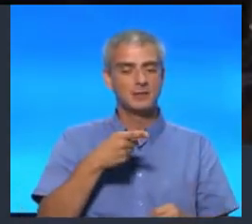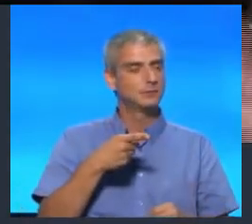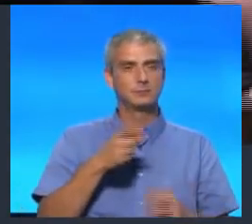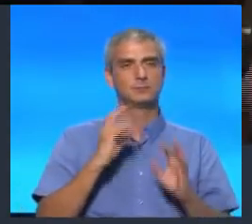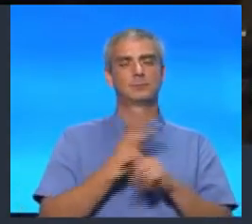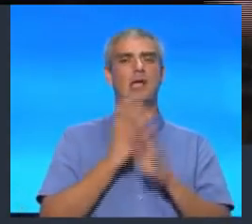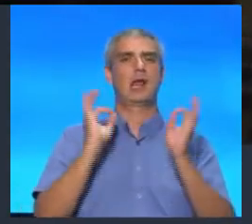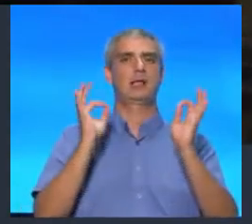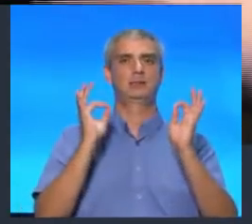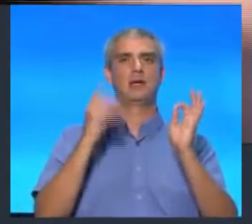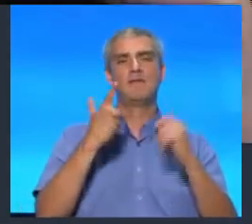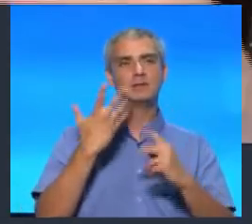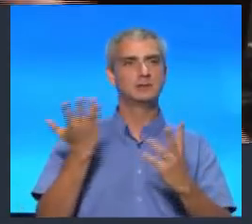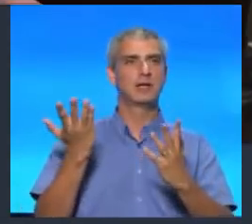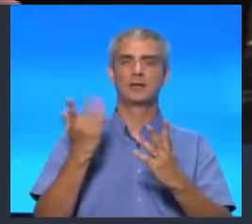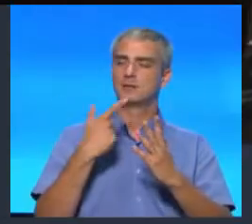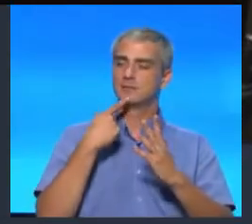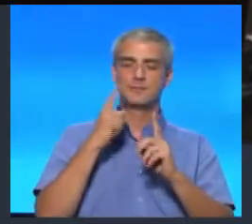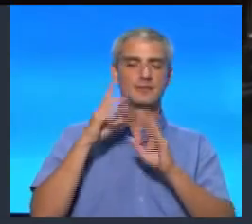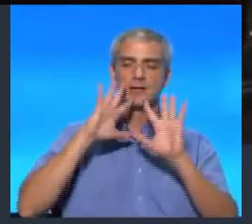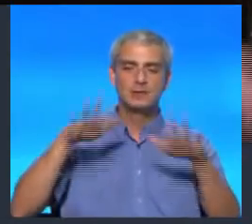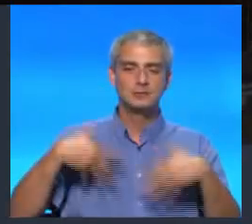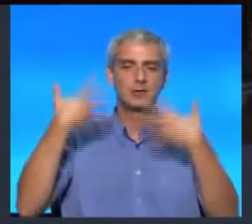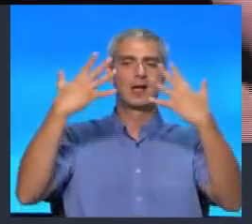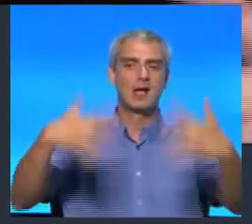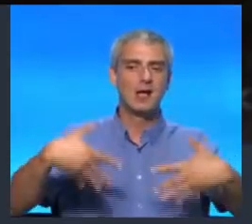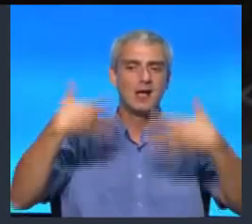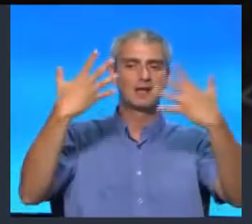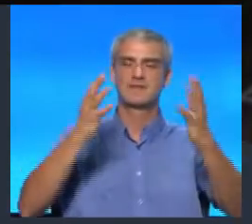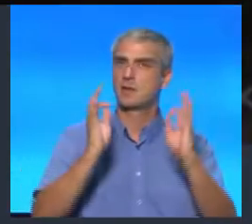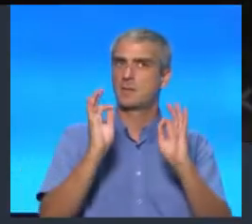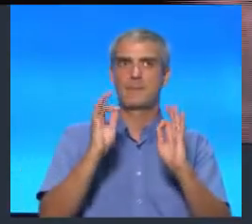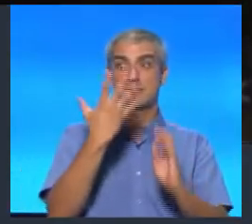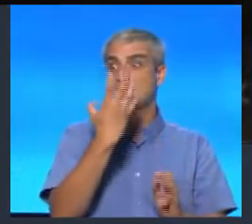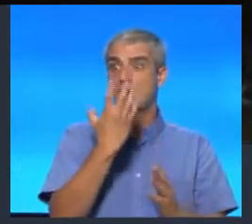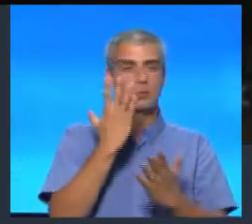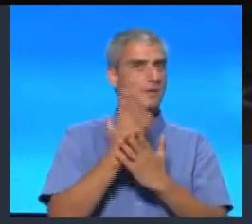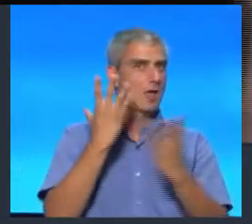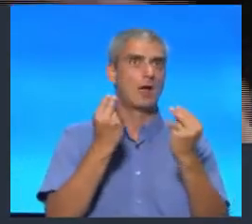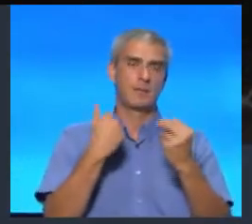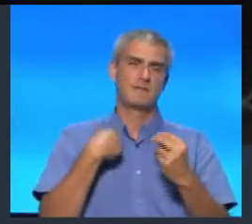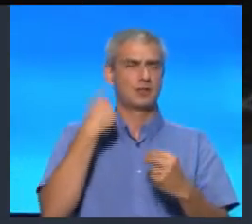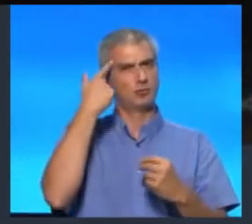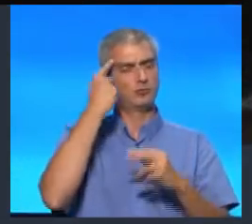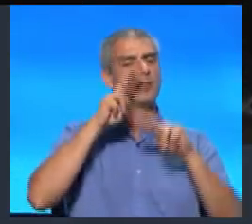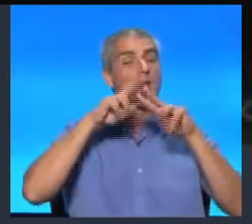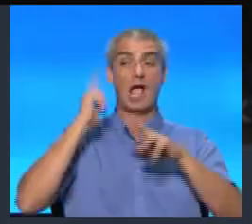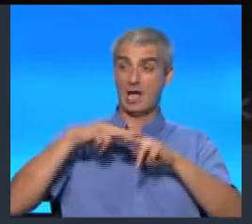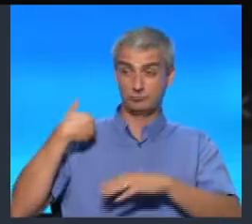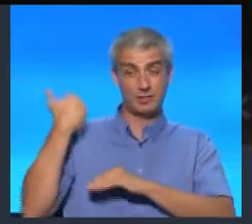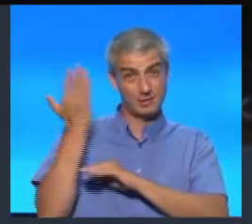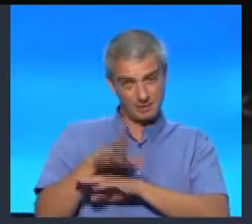קלאסיקה, וזה עובר מעשור לעשור, ובאמת, הקליטו אותו הרבה, ואני חושבת שזה גם יישאר אחריי, השיר